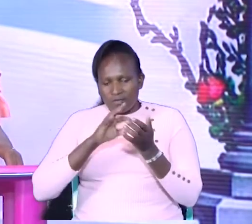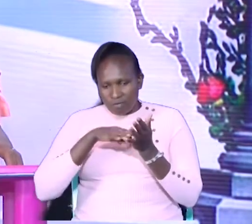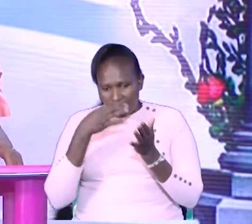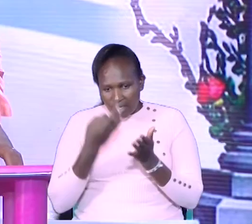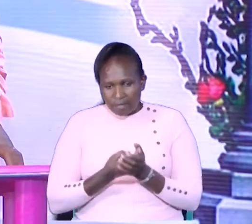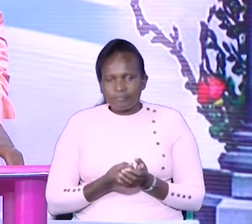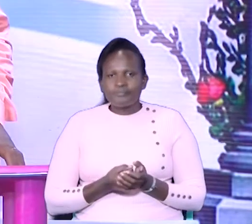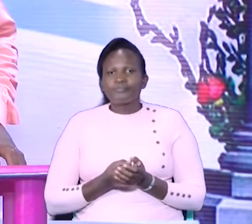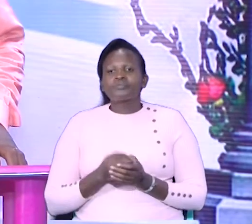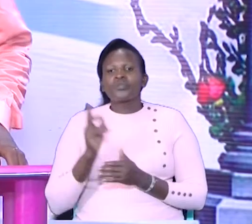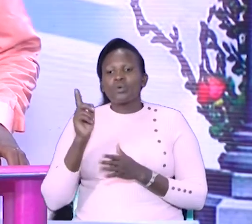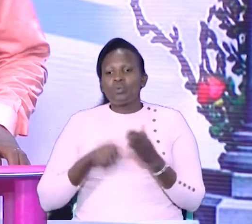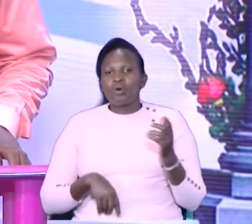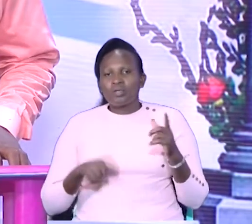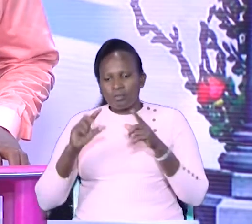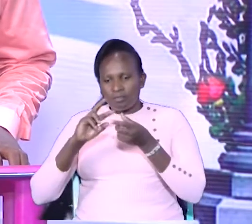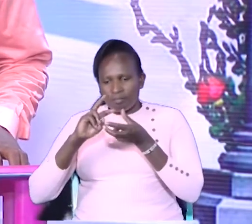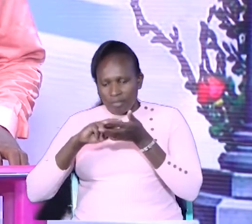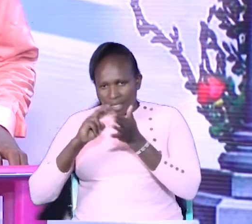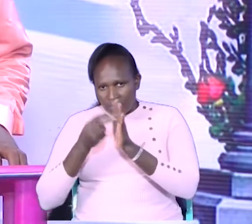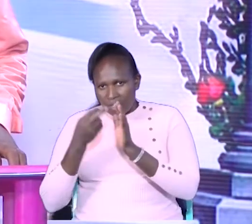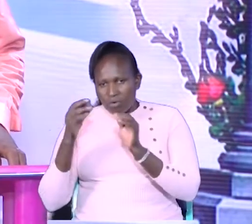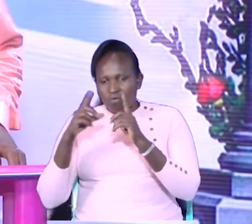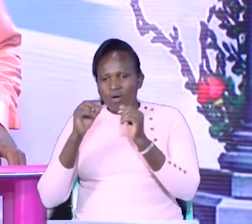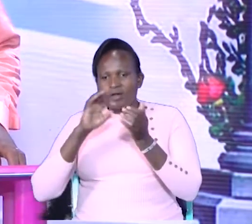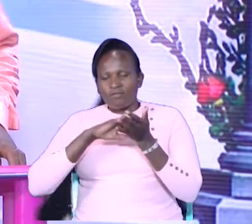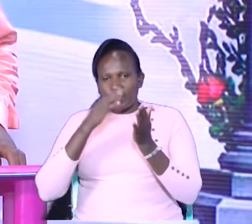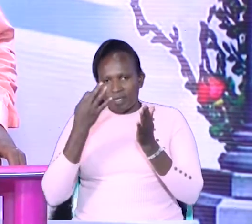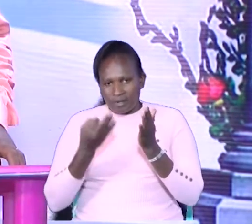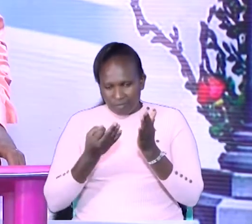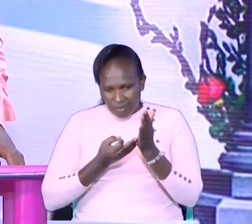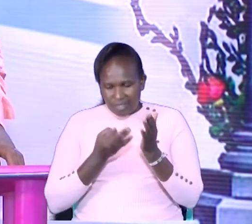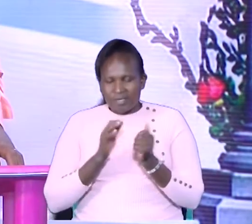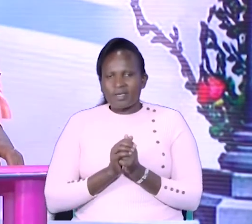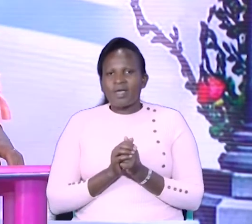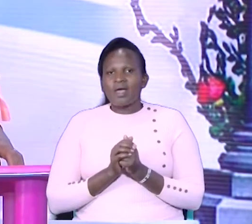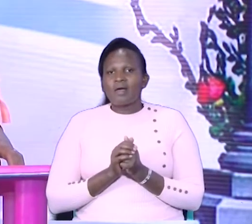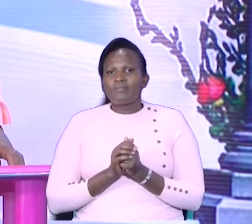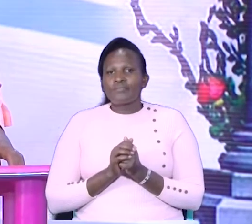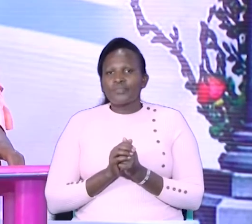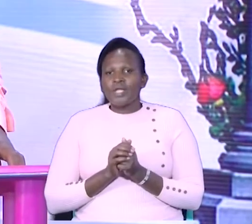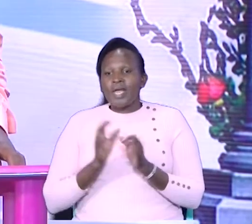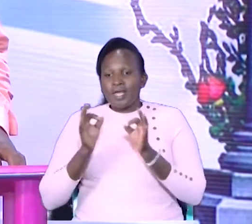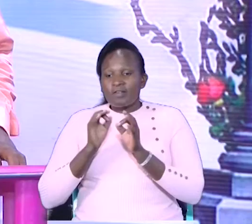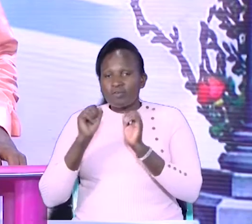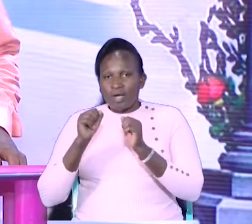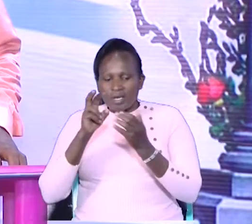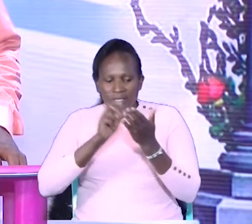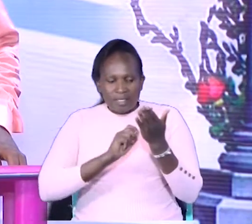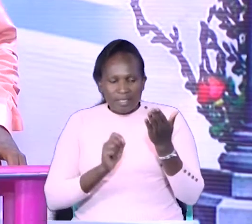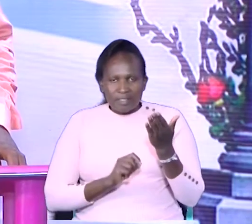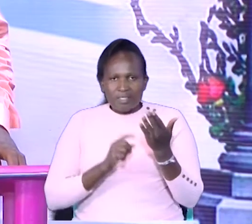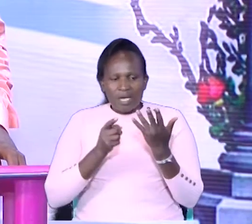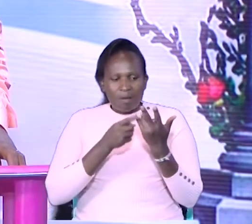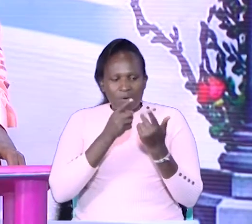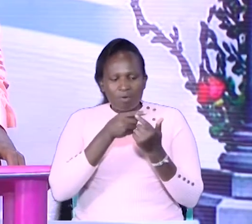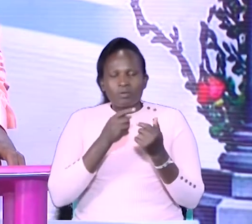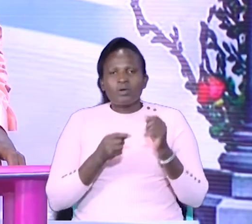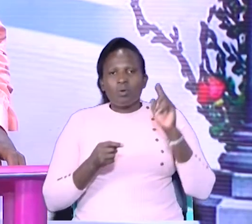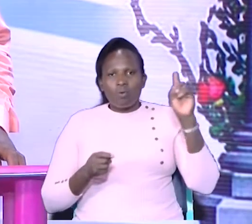failure? What is the meaning of the word failure? Haya, kama uliweza kuandika kati ya hizi, number